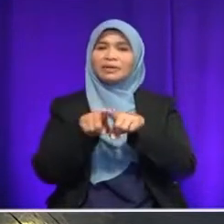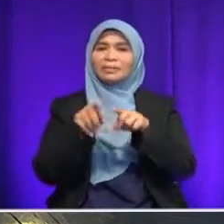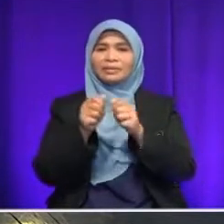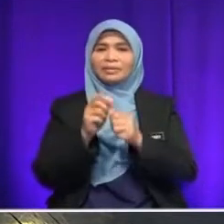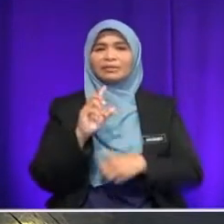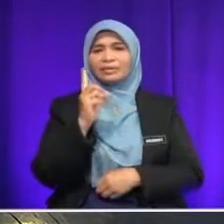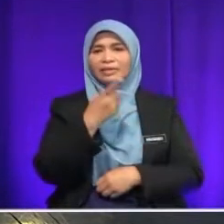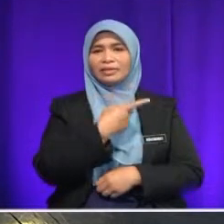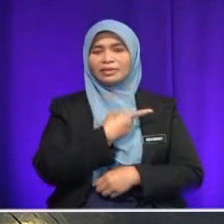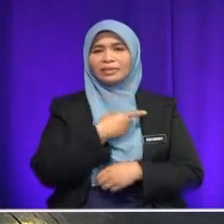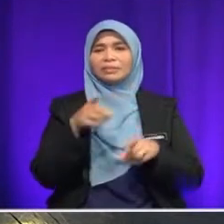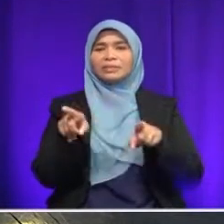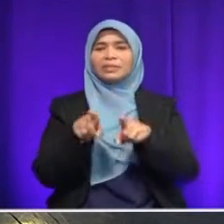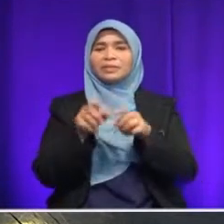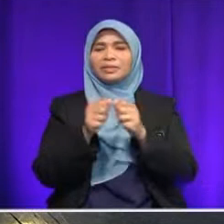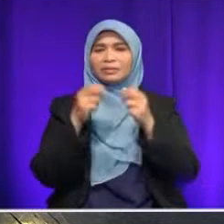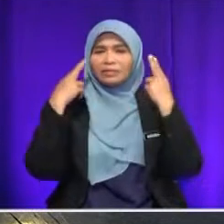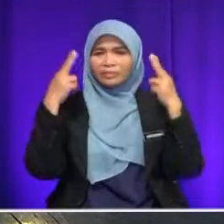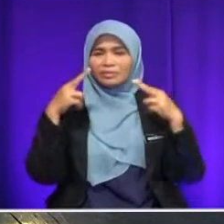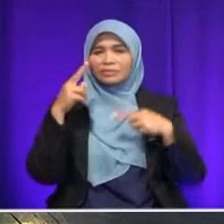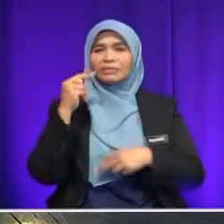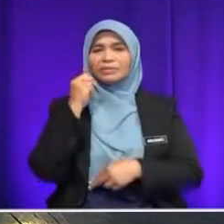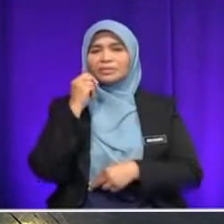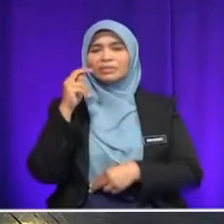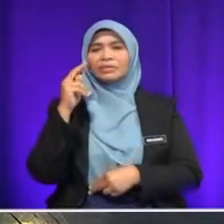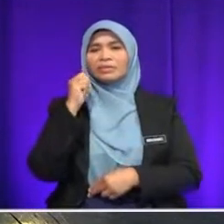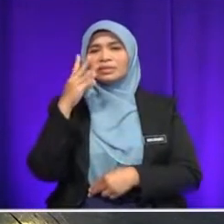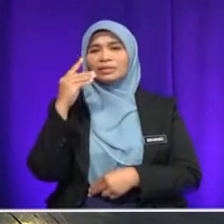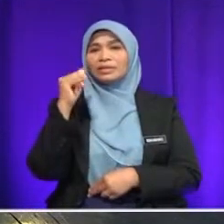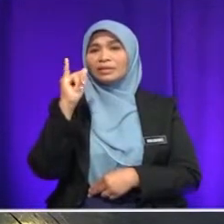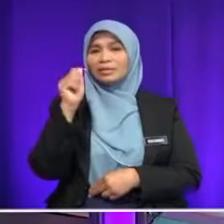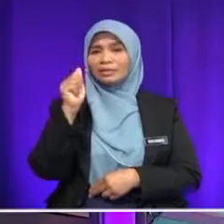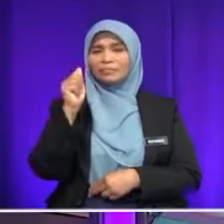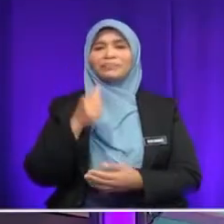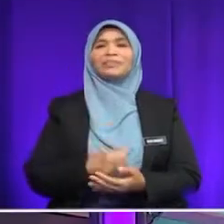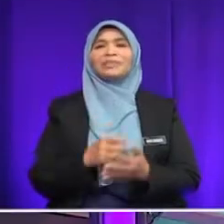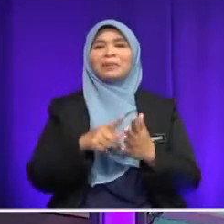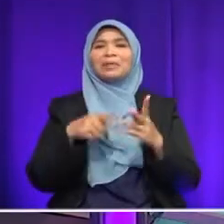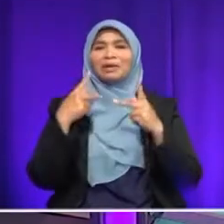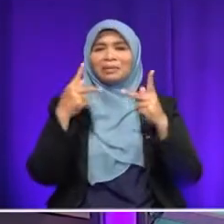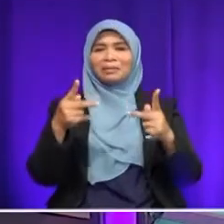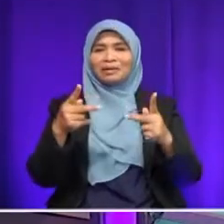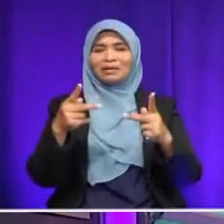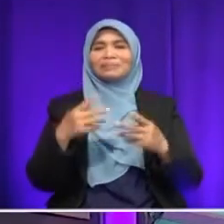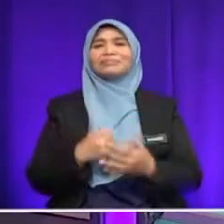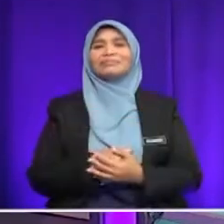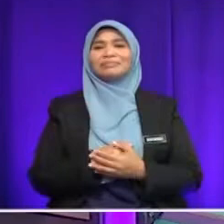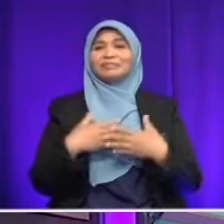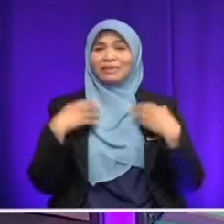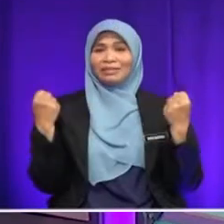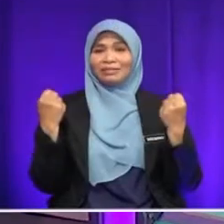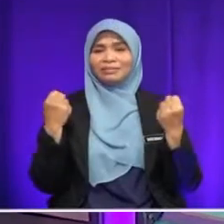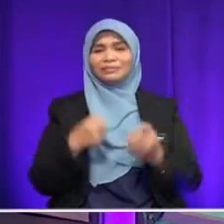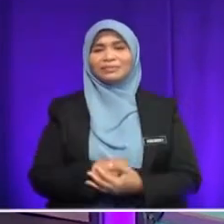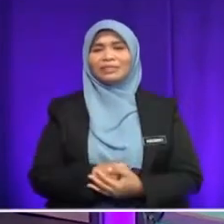studio, bersama dengan Ustazah Nurul Nadia Abdul Latif. Apa khabar Ustazah? Baik. Sihat, Eman? Alhamdulillah. Terima kasih